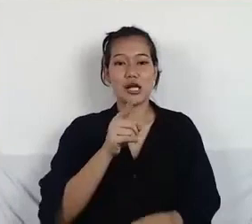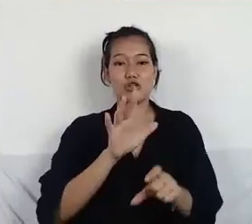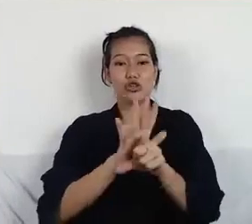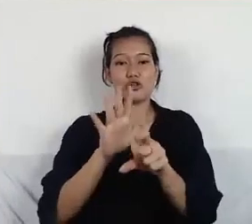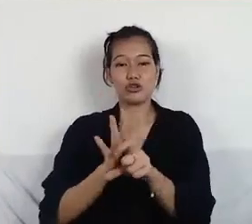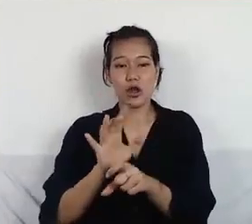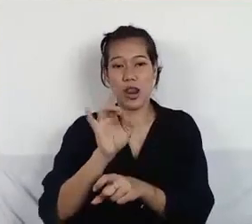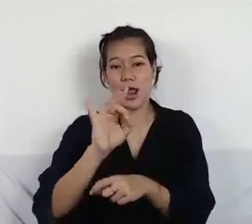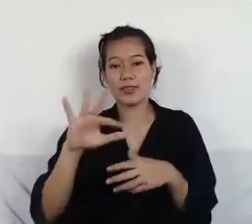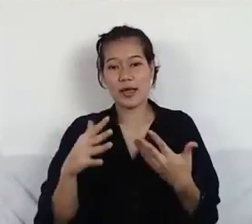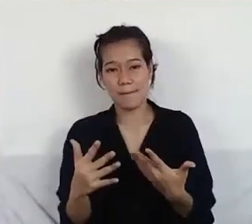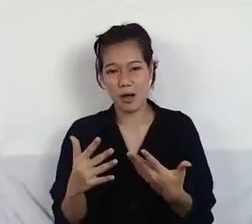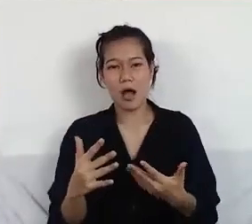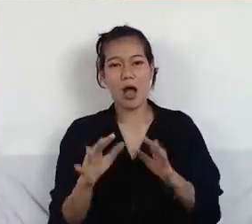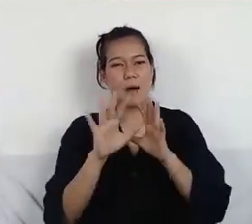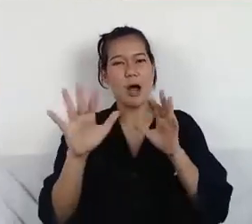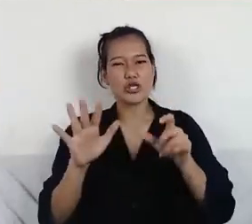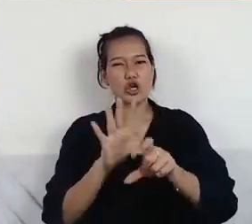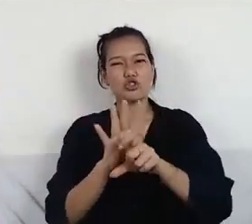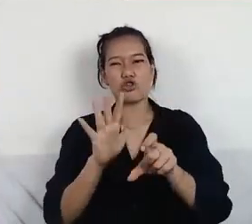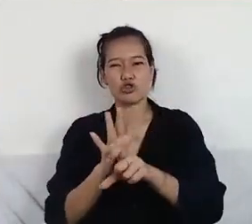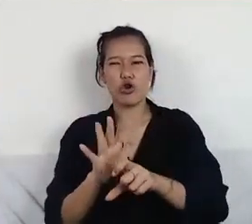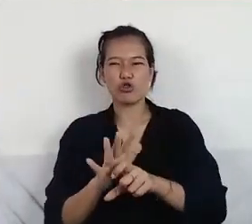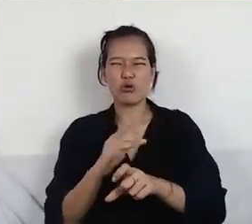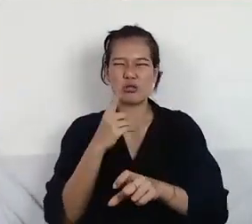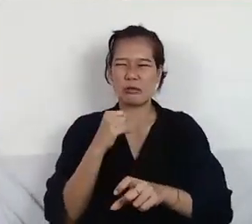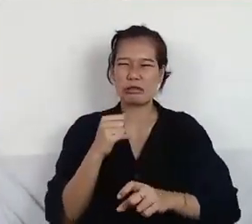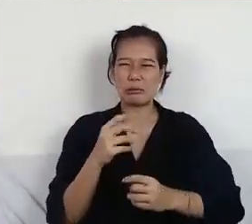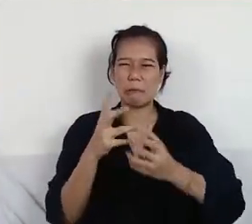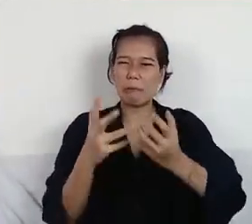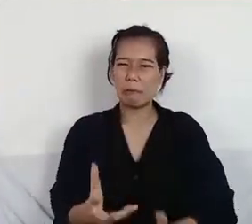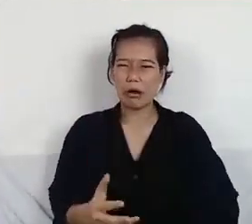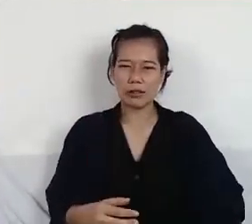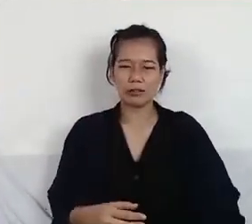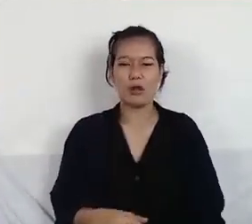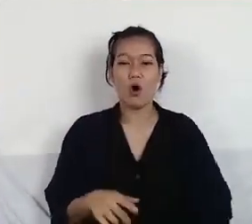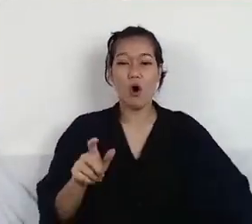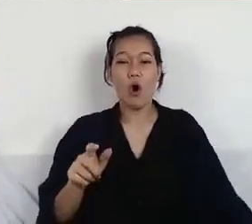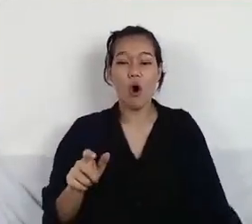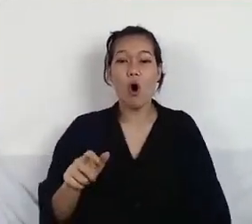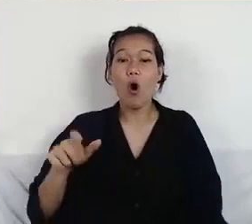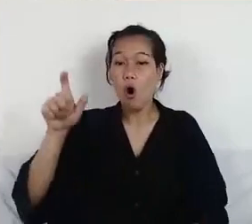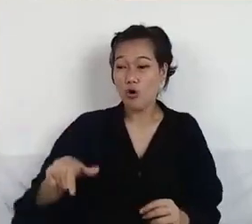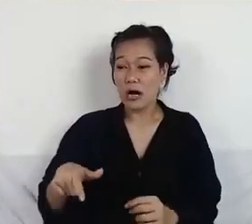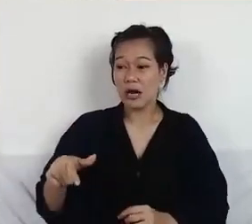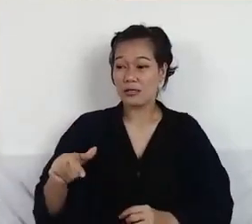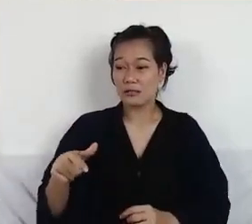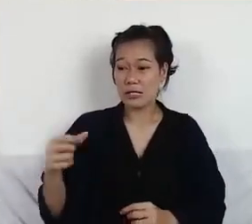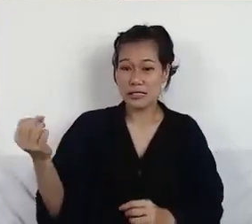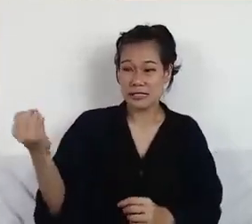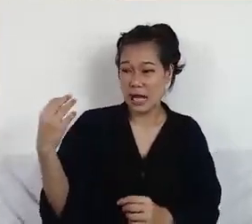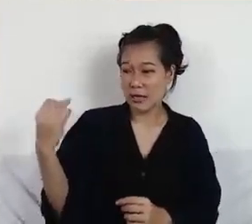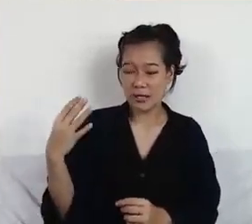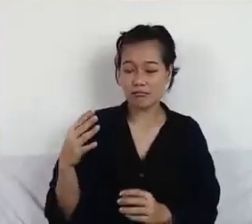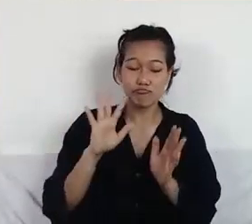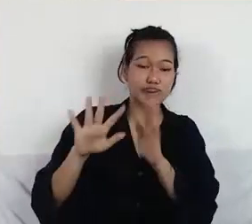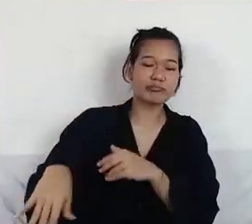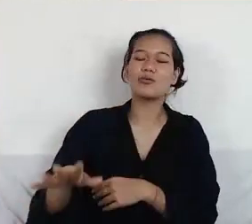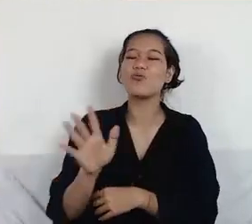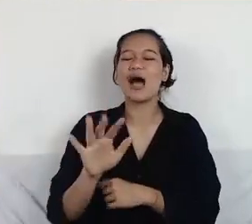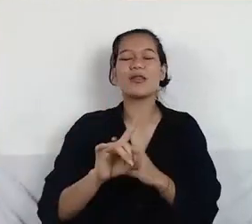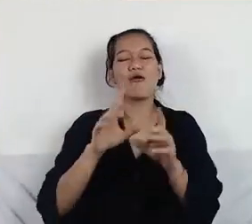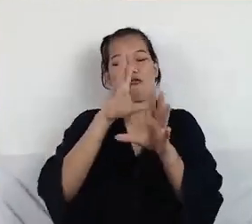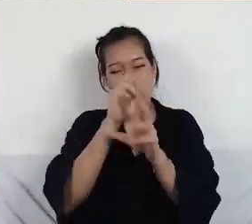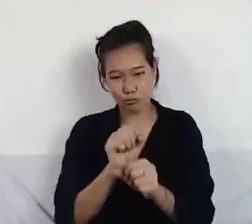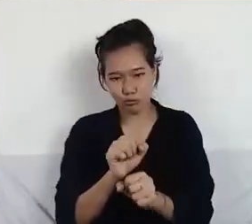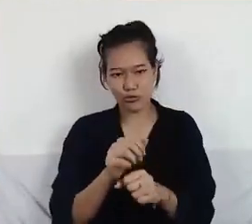disampaikan tampaknya itu sangat radikal. Kalau dikasih salam enggak usah disambut gitu. Tapi maksudnya jelas, kamu fokus. Dan yang ketiga,